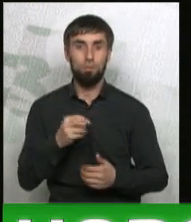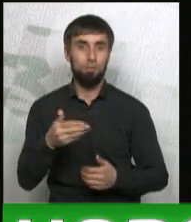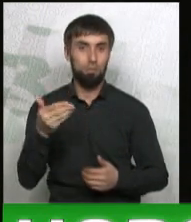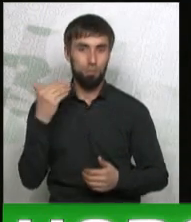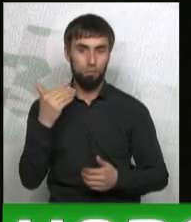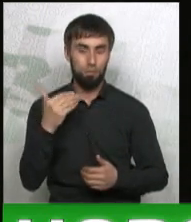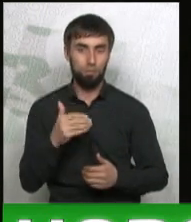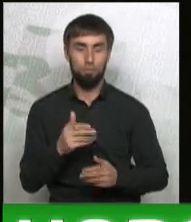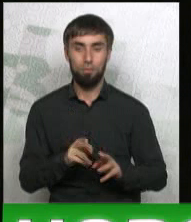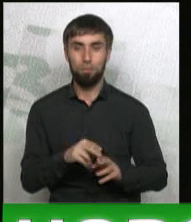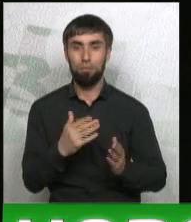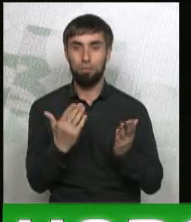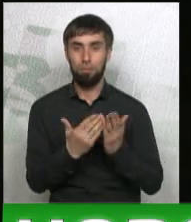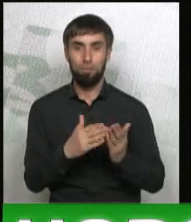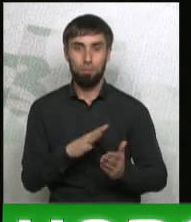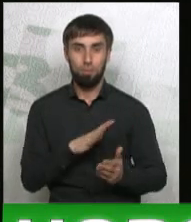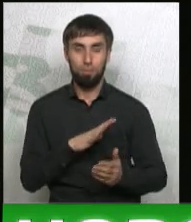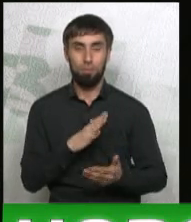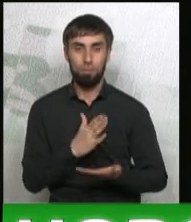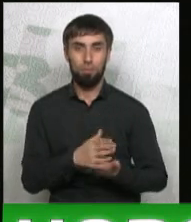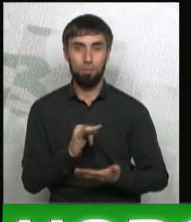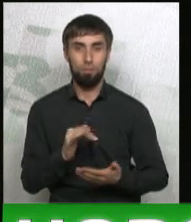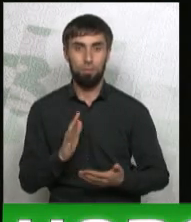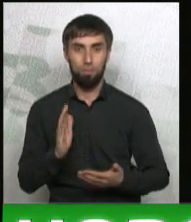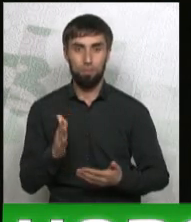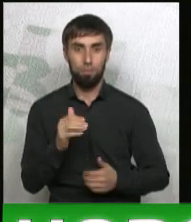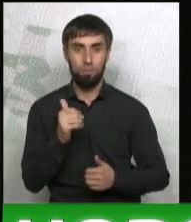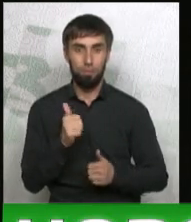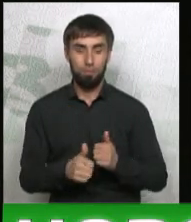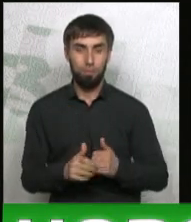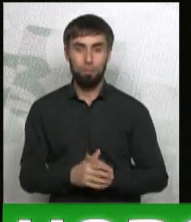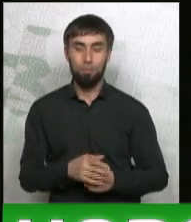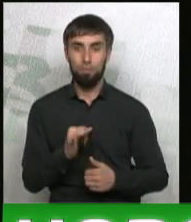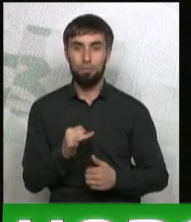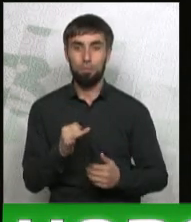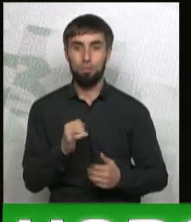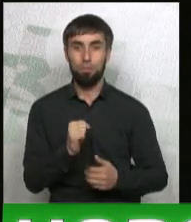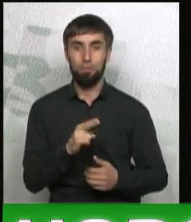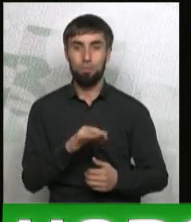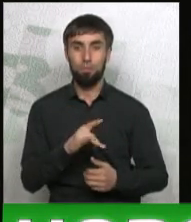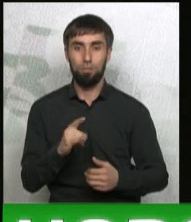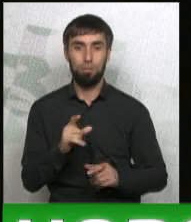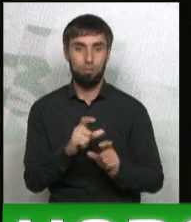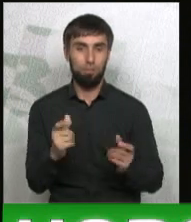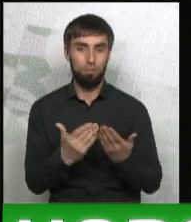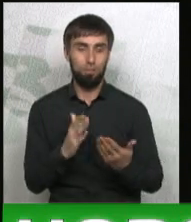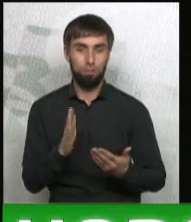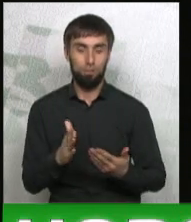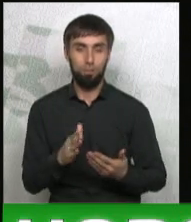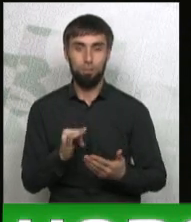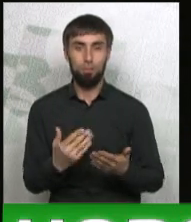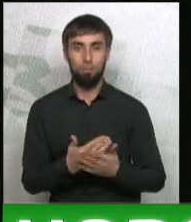назад, театр был, есть и будет всегда. И актеры будут, и